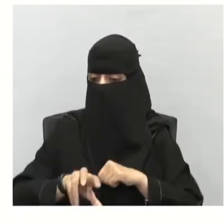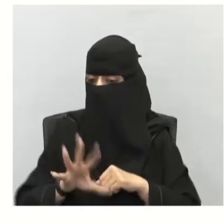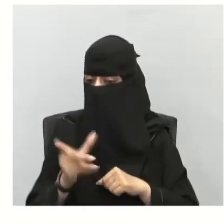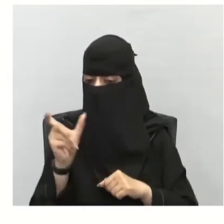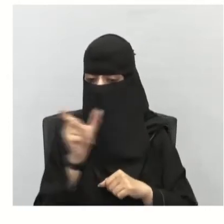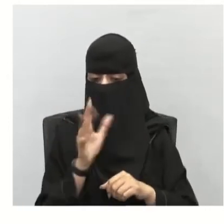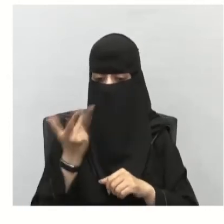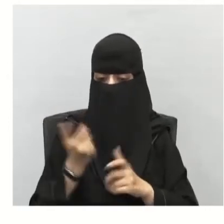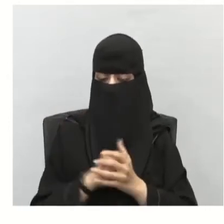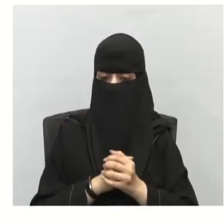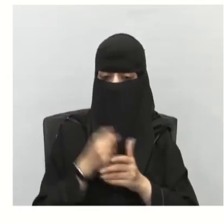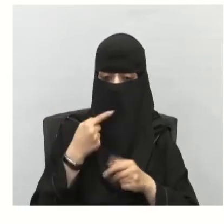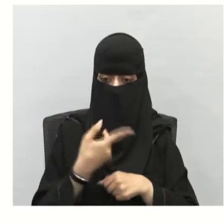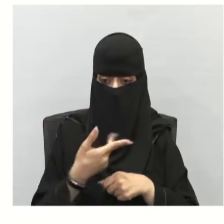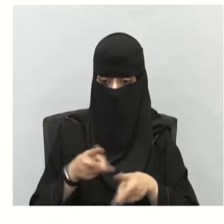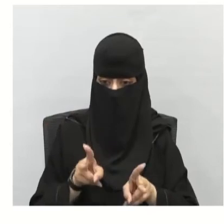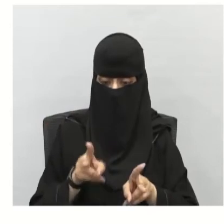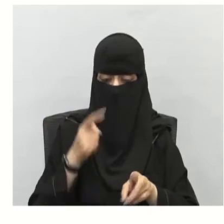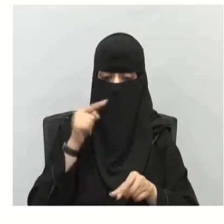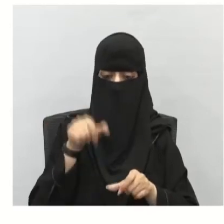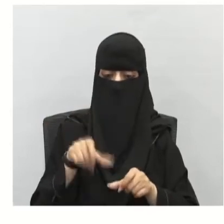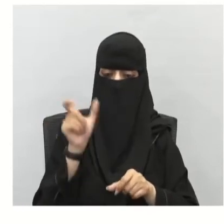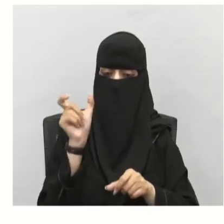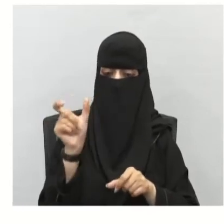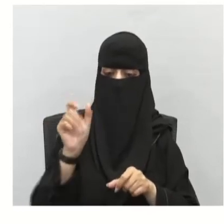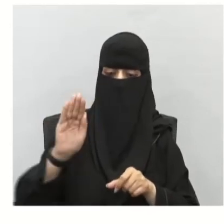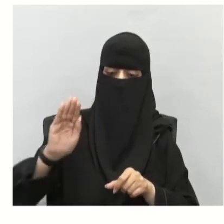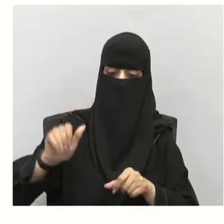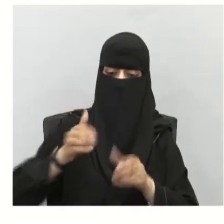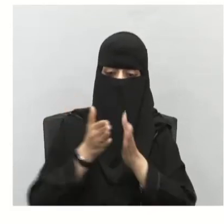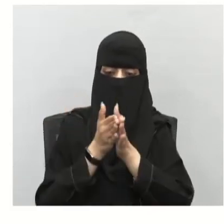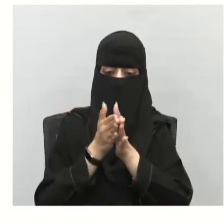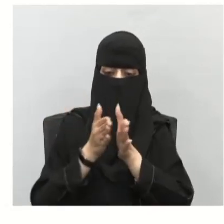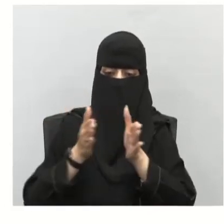كلمة. اتفقنا؟ كلمة ساحة،